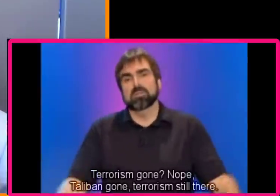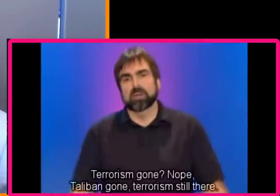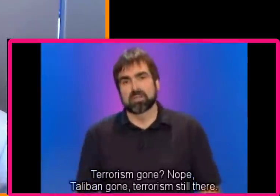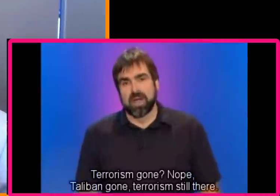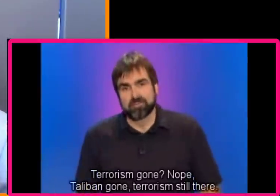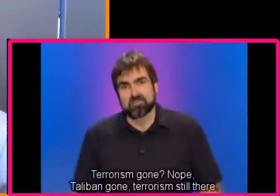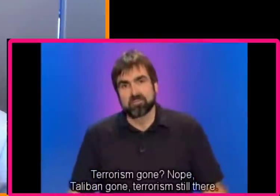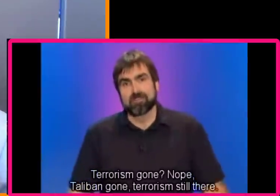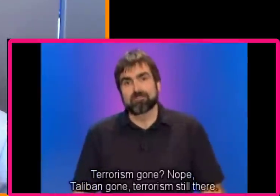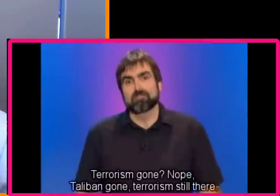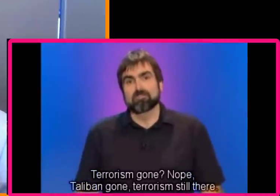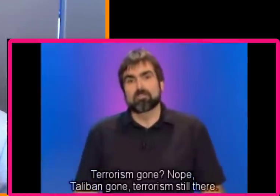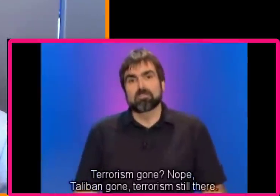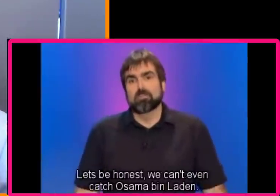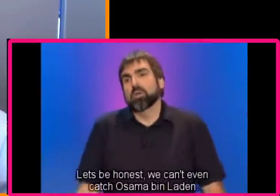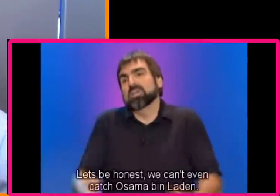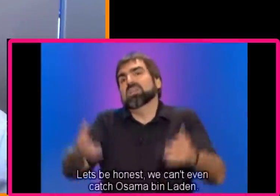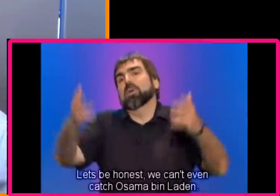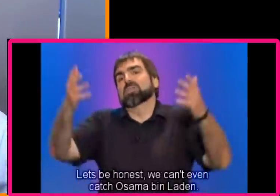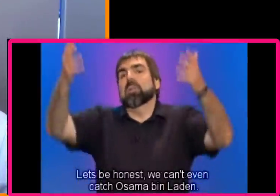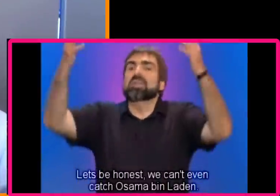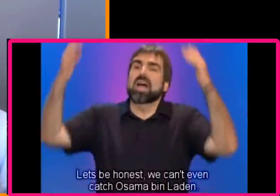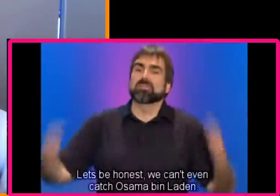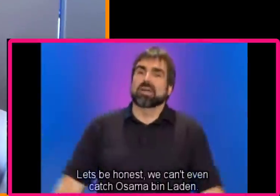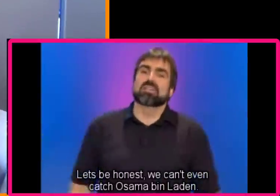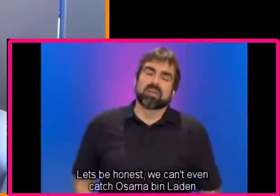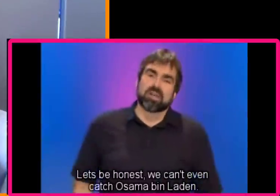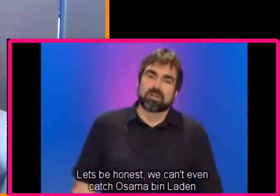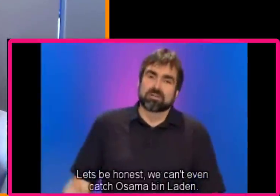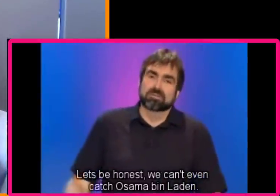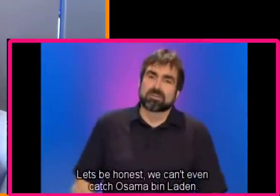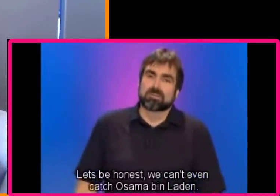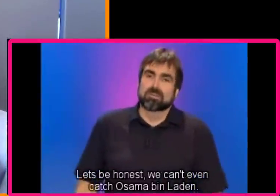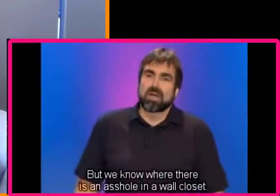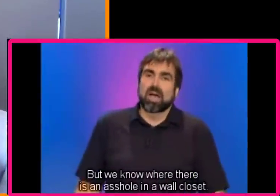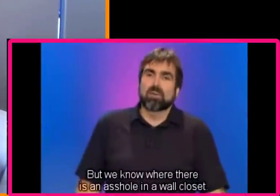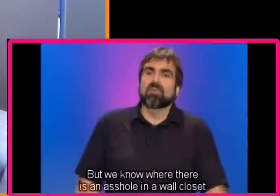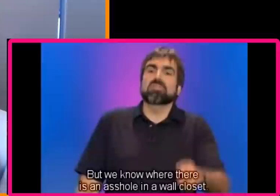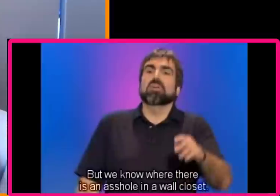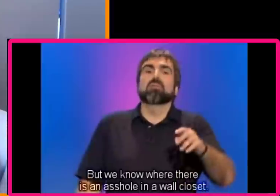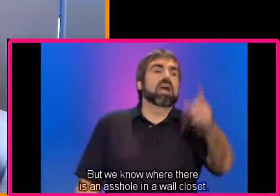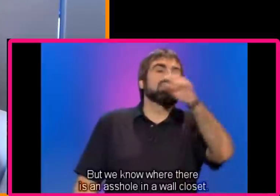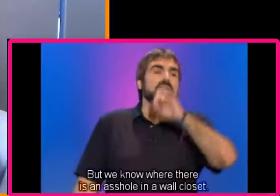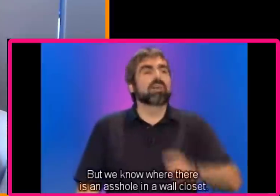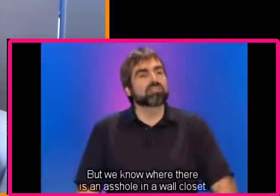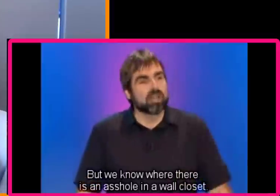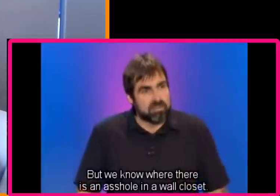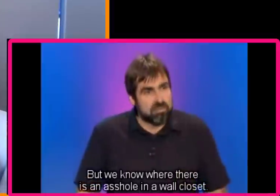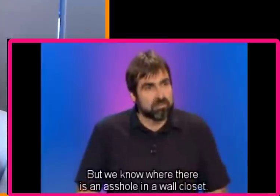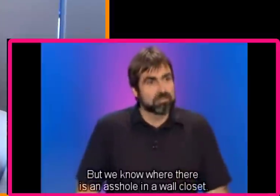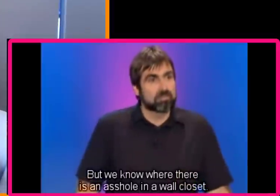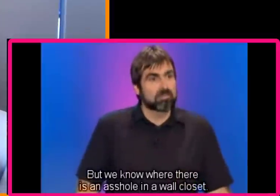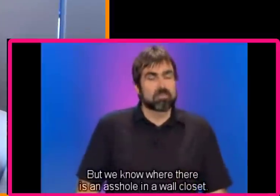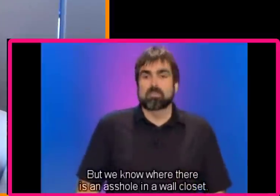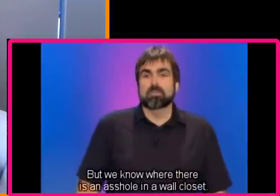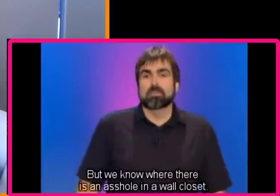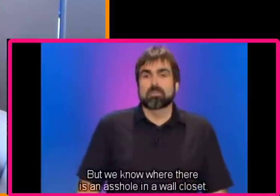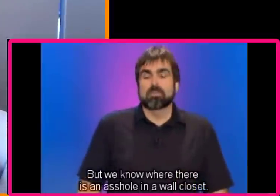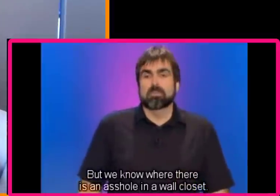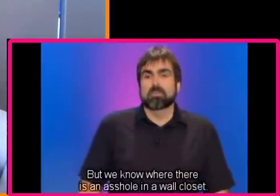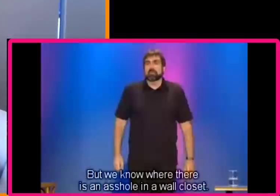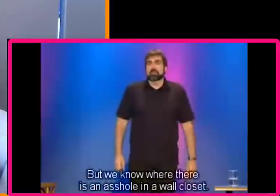terrorismus immer noch da wir können nicht mal osama bin laden fangen sie aber ehrlich aber wir wissen auch wo ein armband tragen sitzt